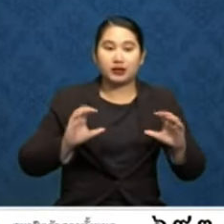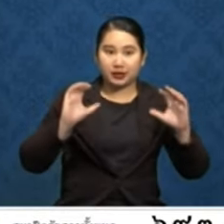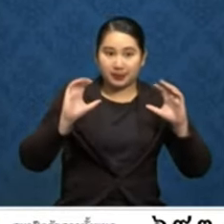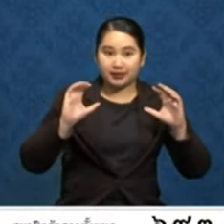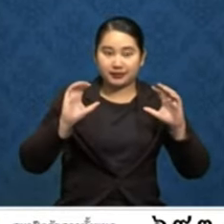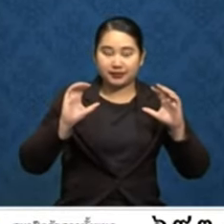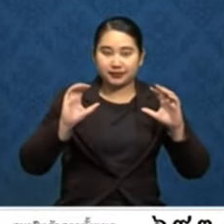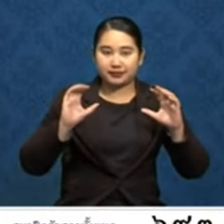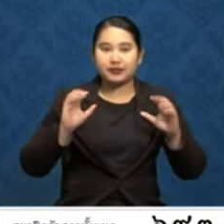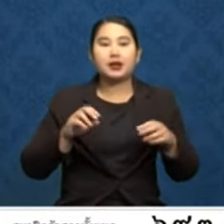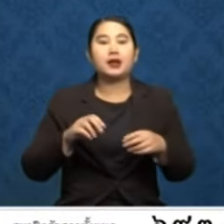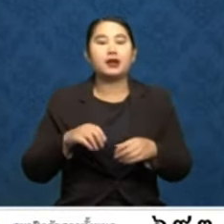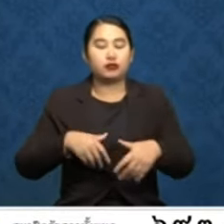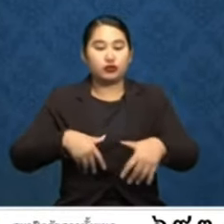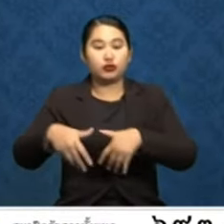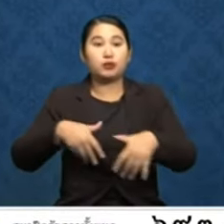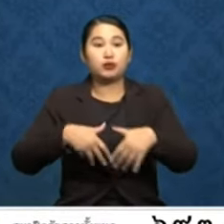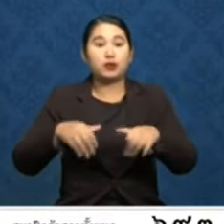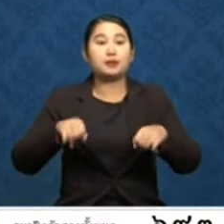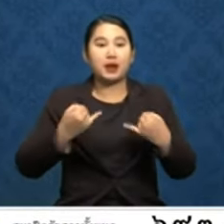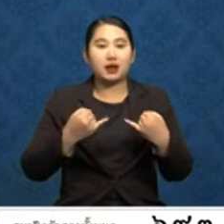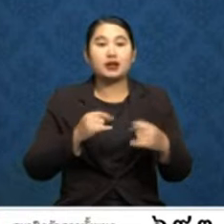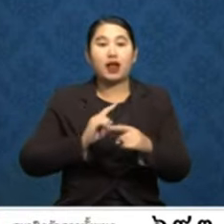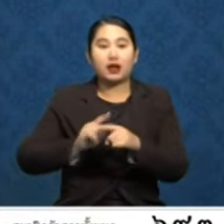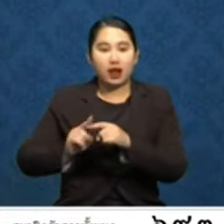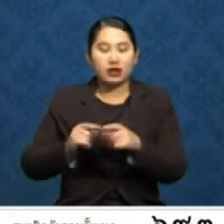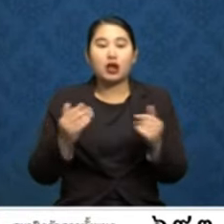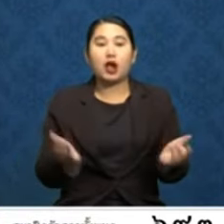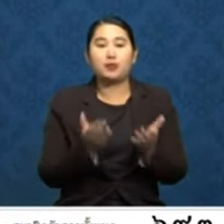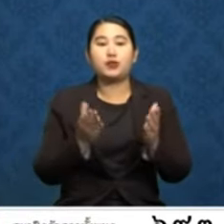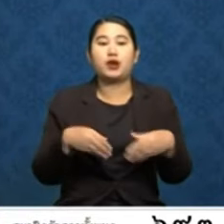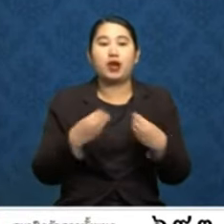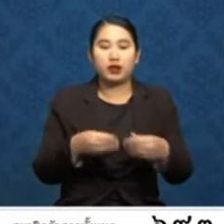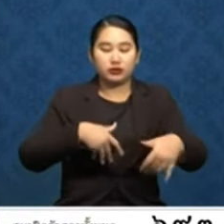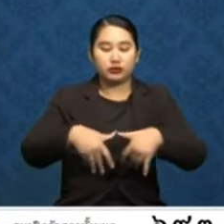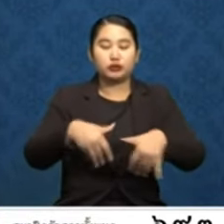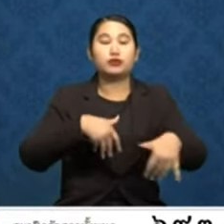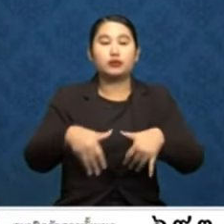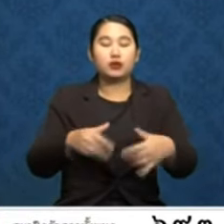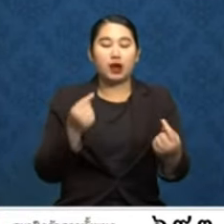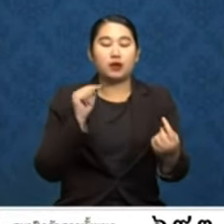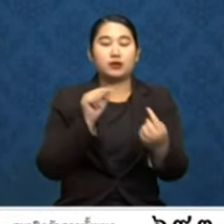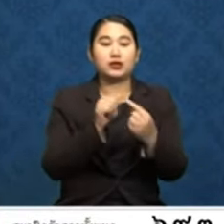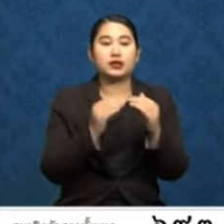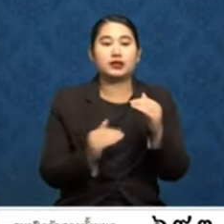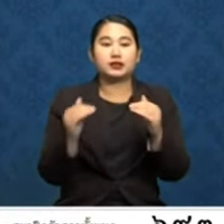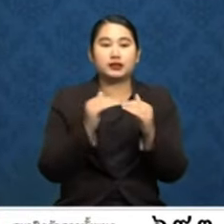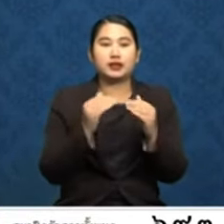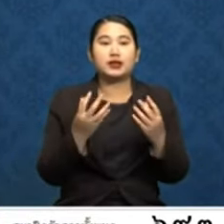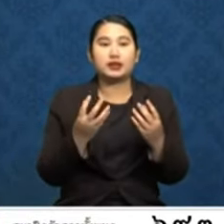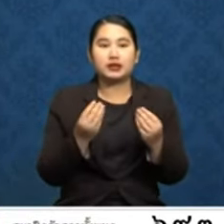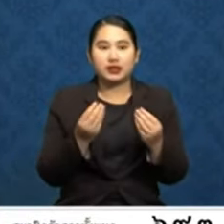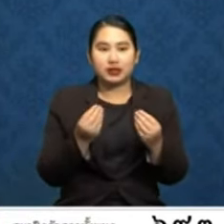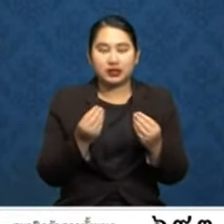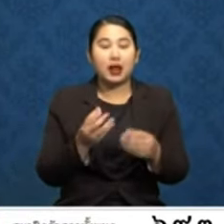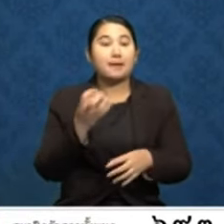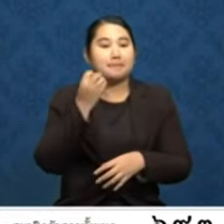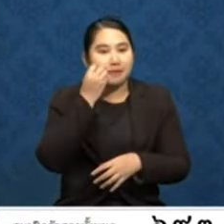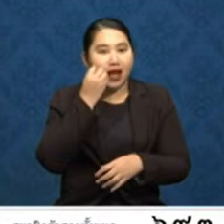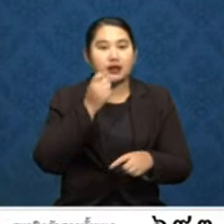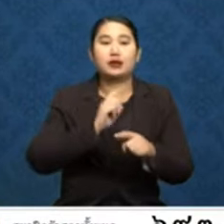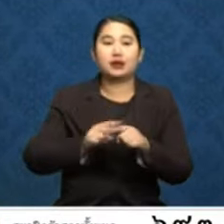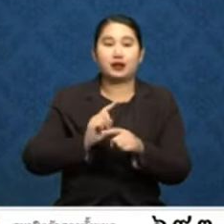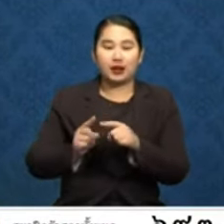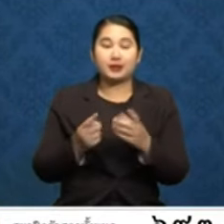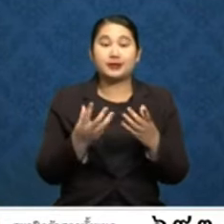เองและระหว่างภาคประชาชนเพื่อสนับสนุนให้ประชาชนเข้าถึงสิทธิที่ดินที่อยู่อาศัยและ